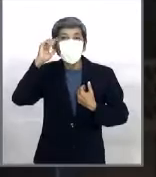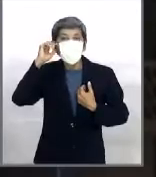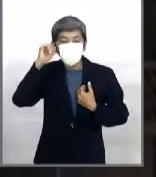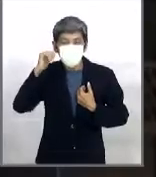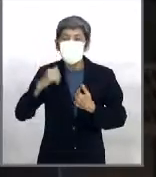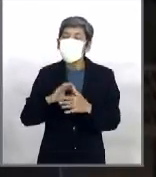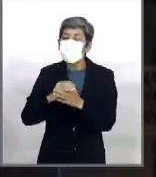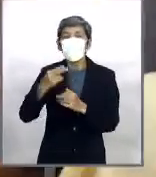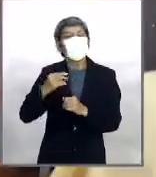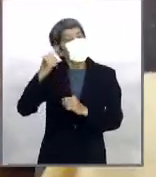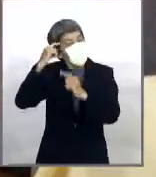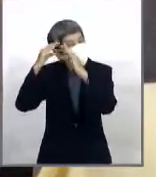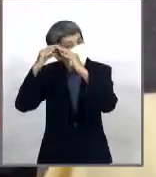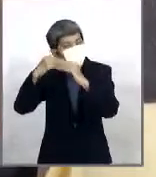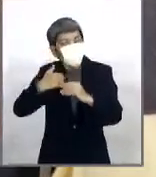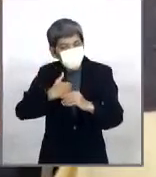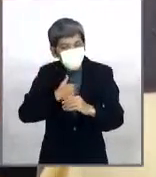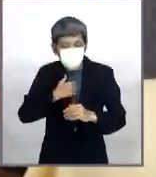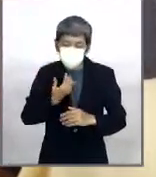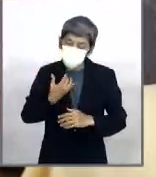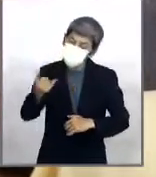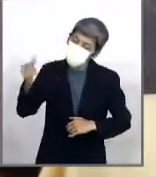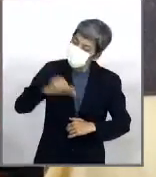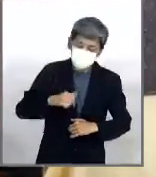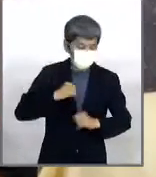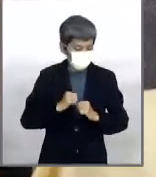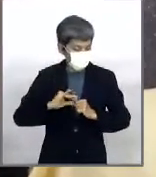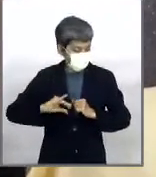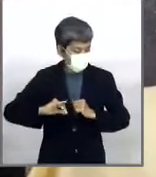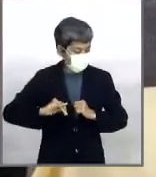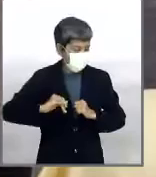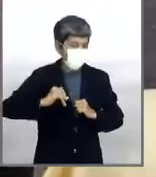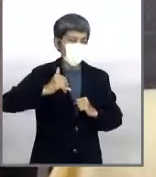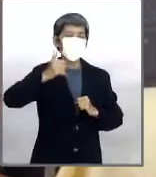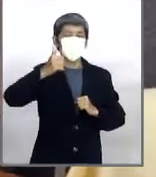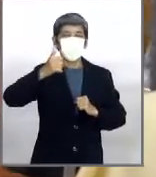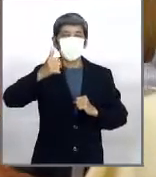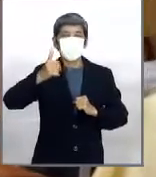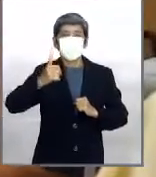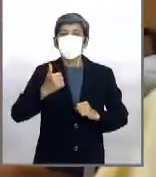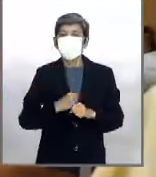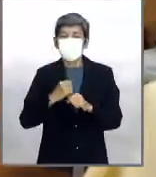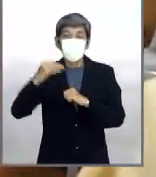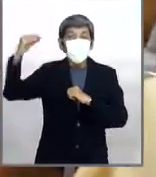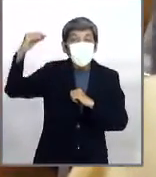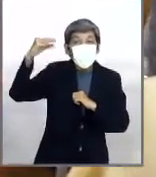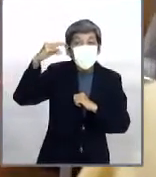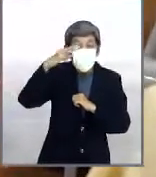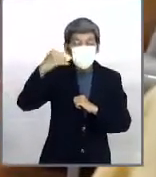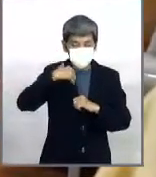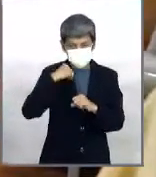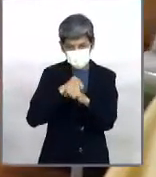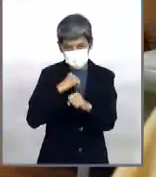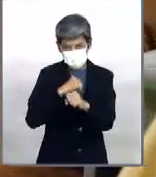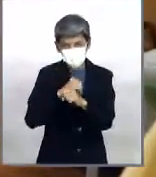ปคือความหวังวันที่ผมล้มลงไงผมเชื่อว่าทุกอย่างอะมันจะดีขึ้นทุกอย่างแล้วก็แสงสว่างมันคือความหมายของผมนะผม